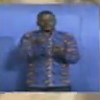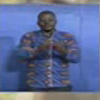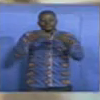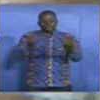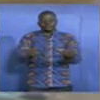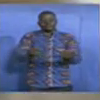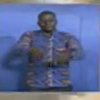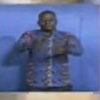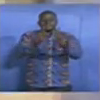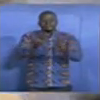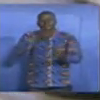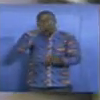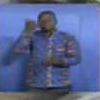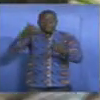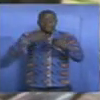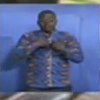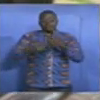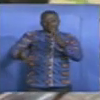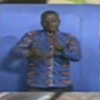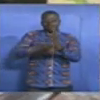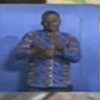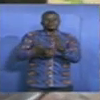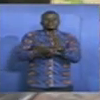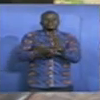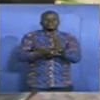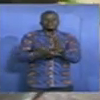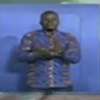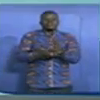journalistes de mieux s'approprier la technologie.